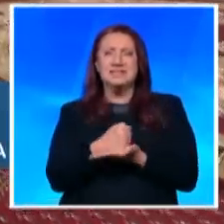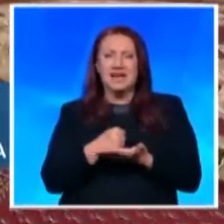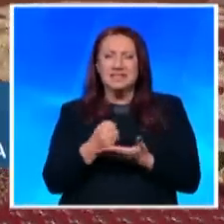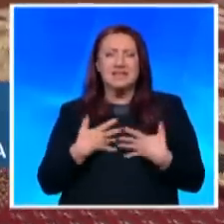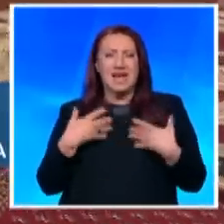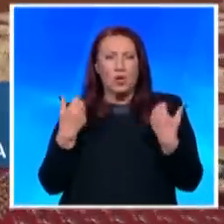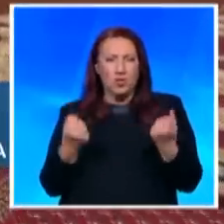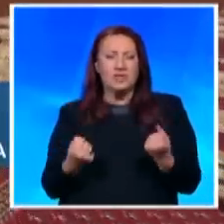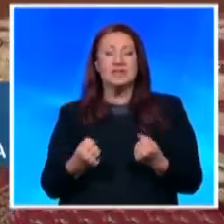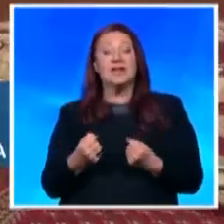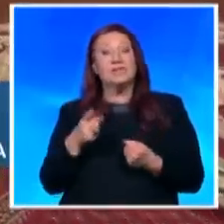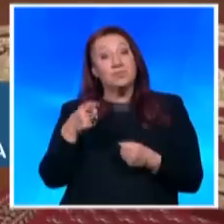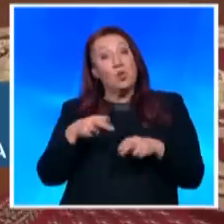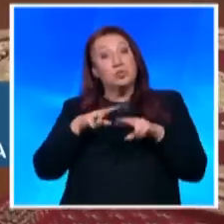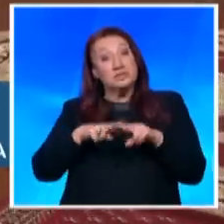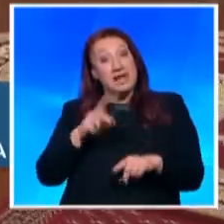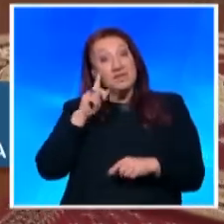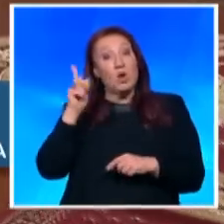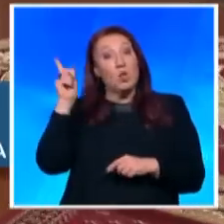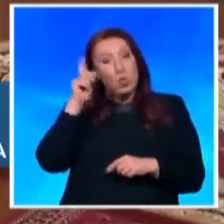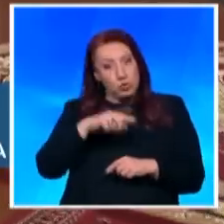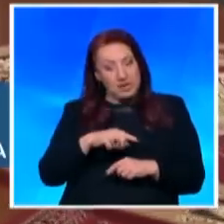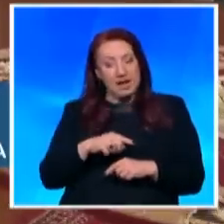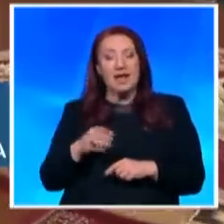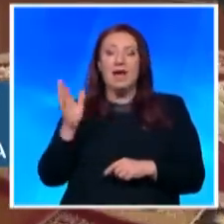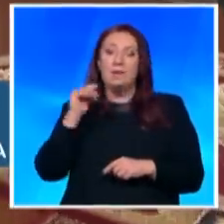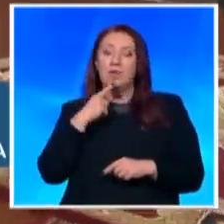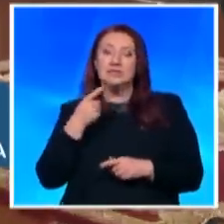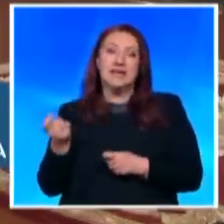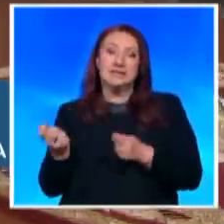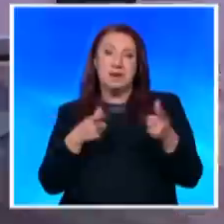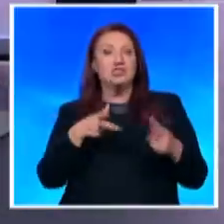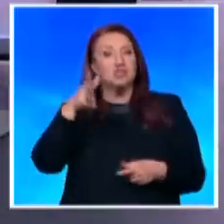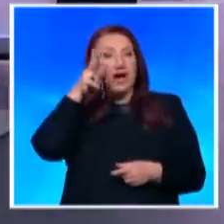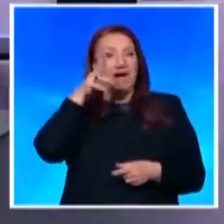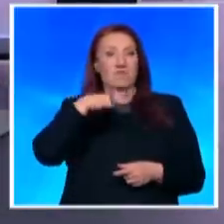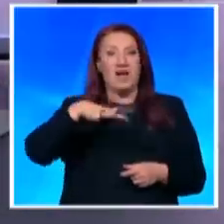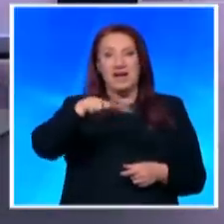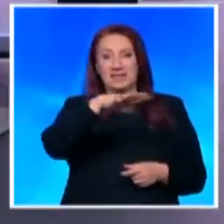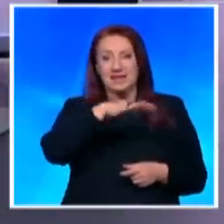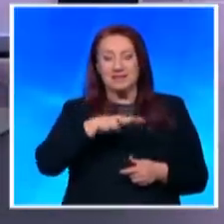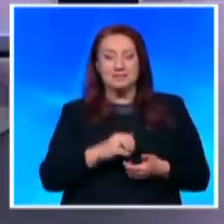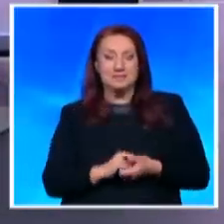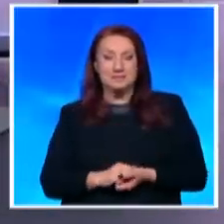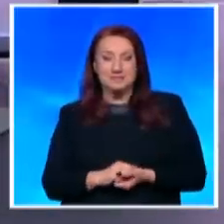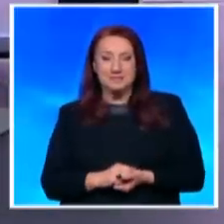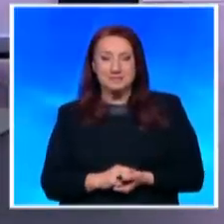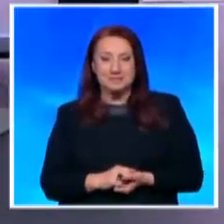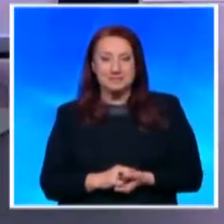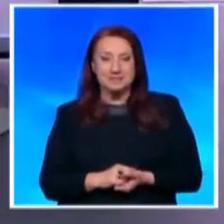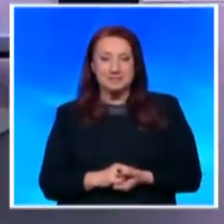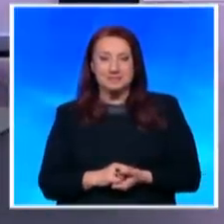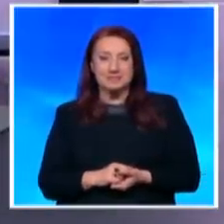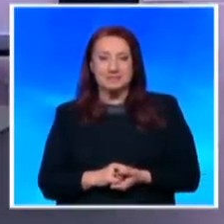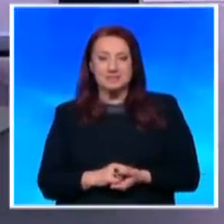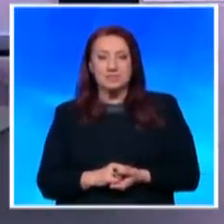остане и утре във Враца и ще отпътува за Варненска епархия в понеделник. Маргарита Стефанова на живо от Враца,